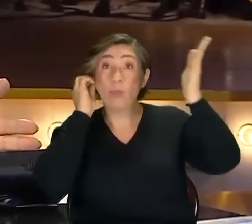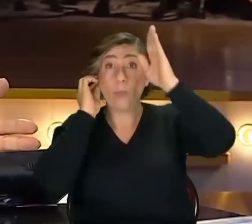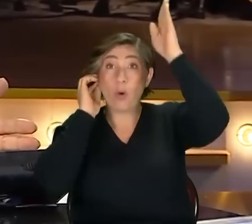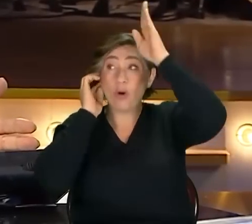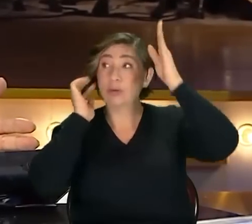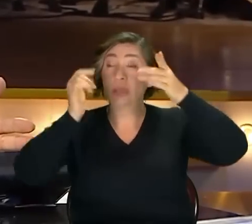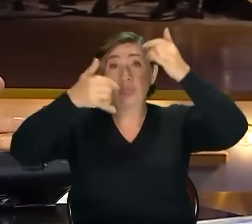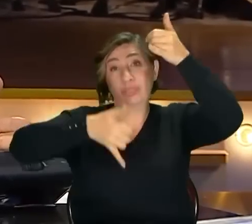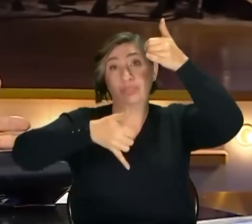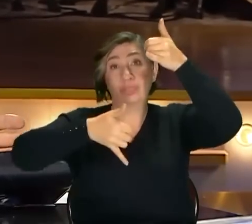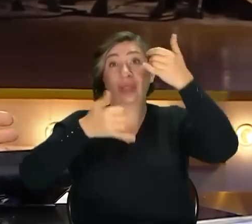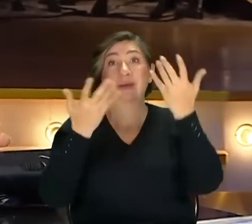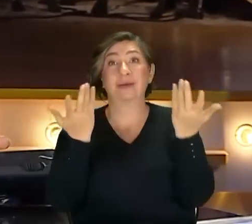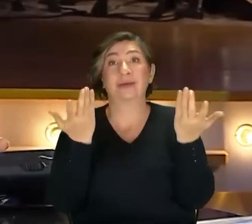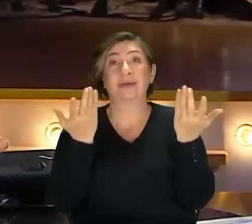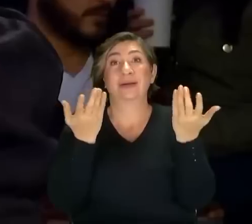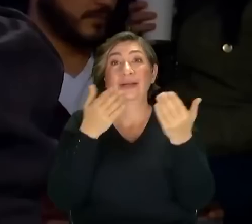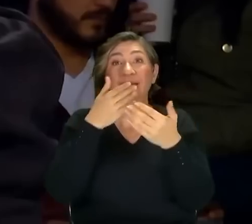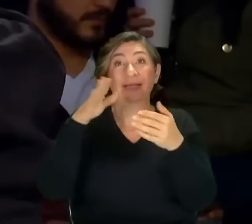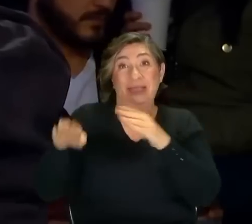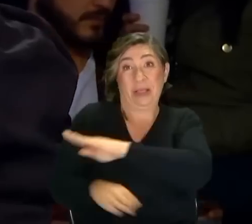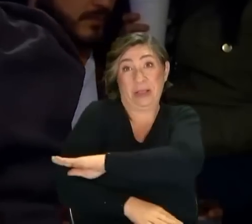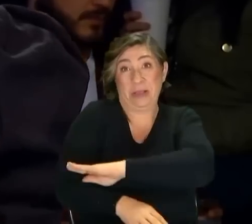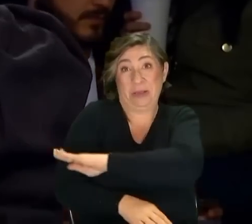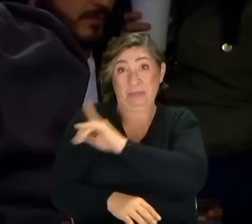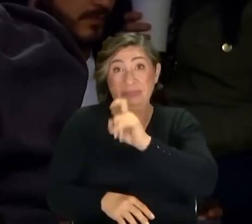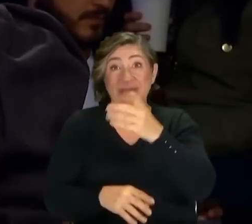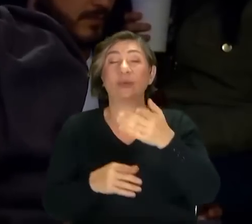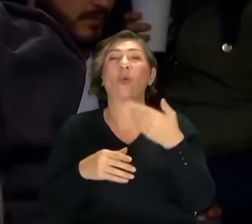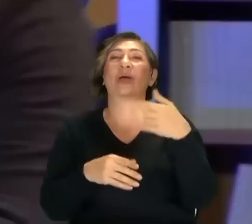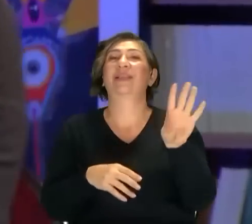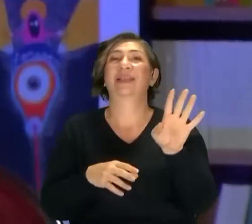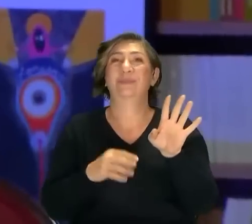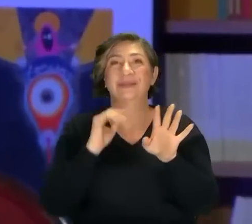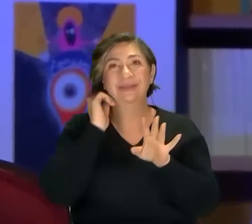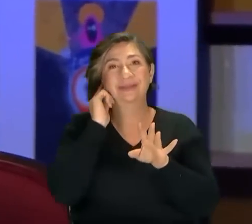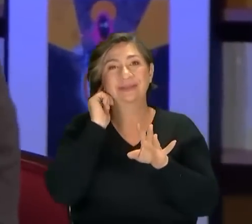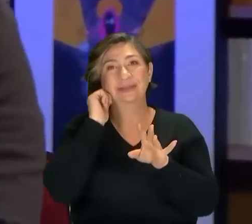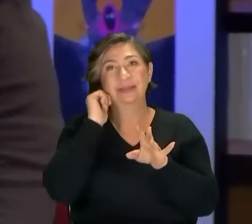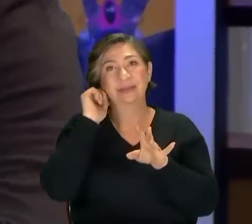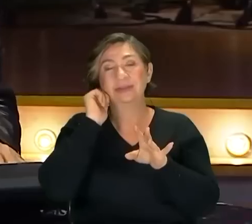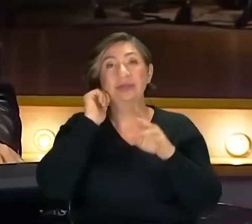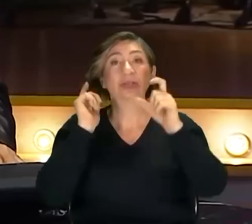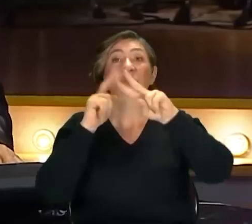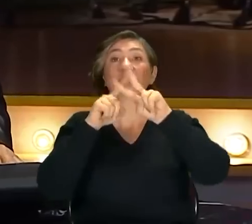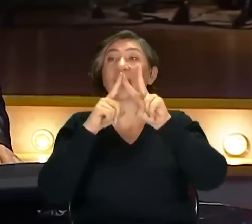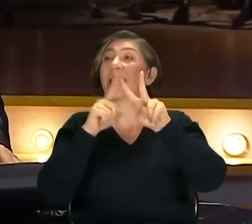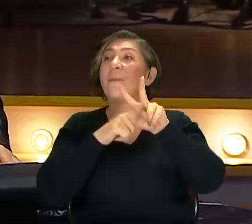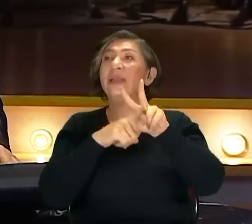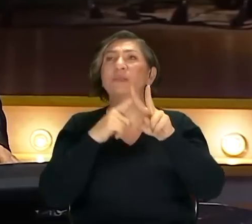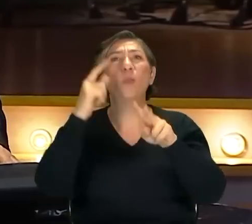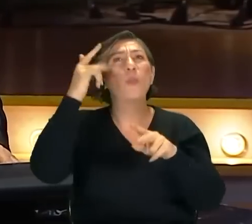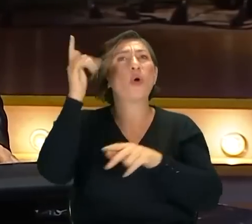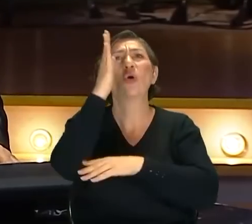korkunç. Değil mi? Yarı yarıya mı? Yok o kadar değil. Yarı yarıya değil mi? Can Yaman'ın boyu kaç? Sen oynadın ondan